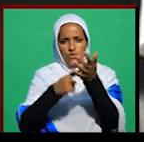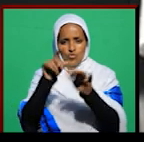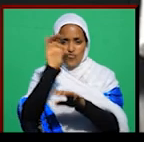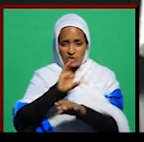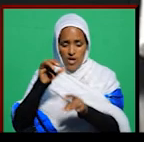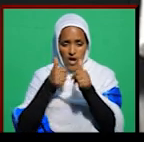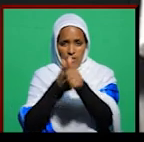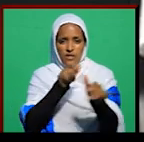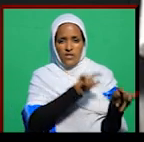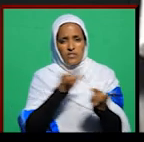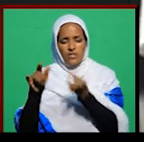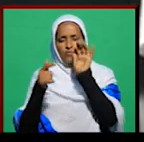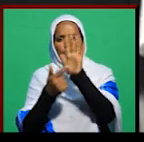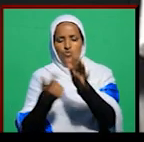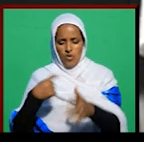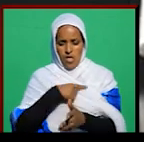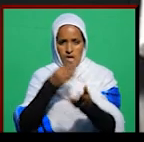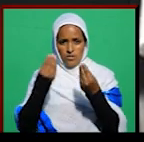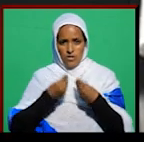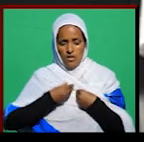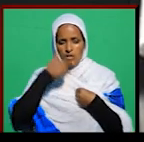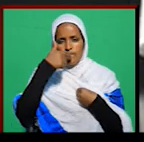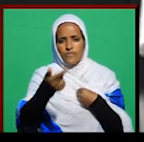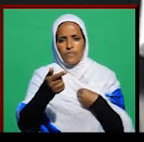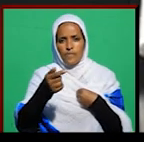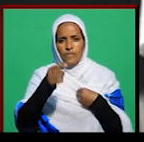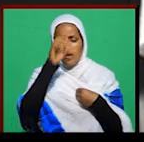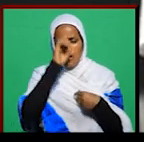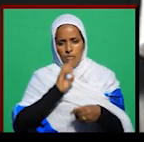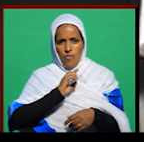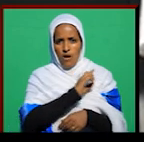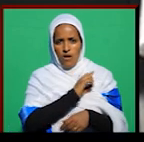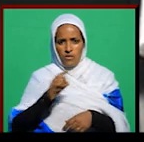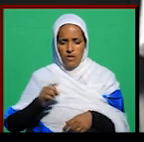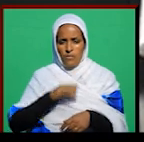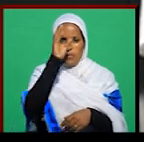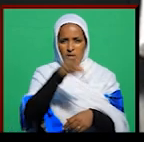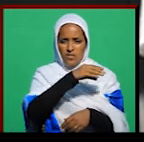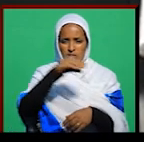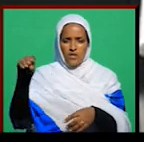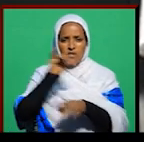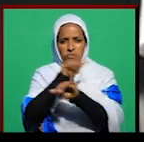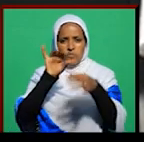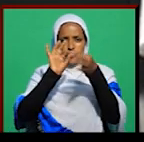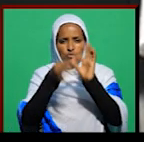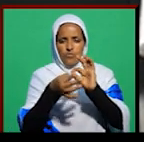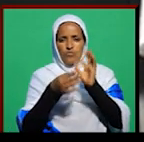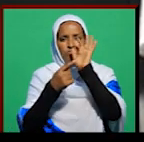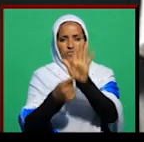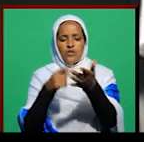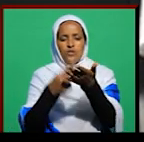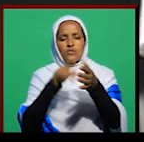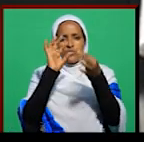የእሱን ፍለጋ እንከተል ዘንድ ምልክቱን ተወልን ብሎ ማተብ፣ ምልክት፣ መስቀል ተብሎ እንደሚተረጎም እንግዲህ ተመልክተናል።